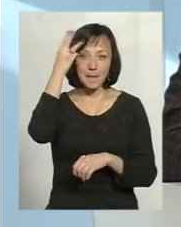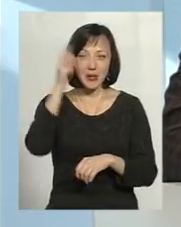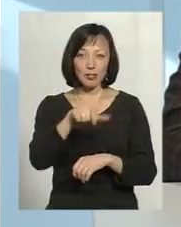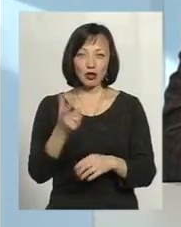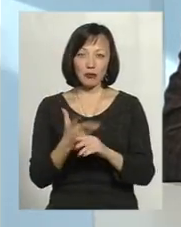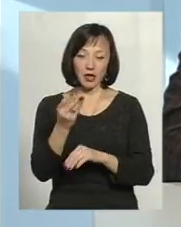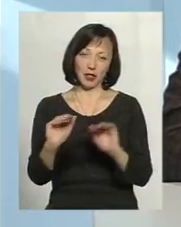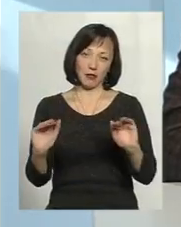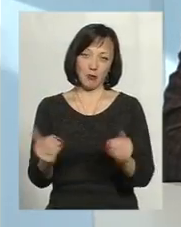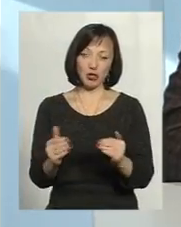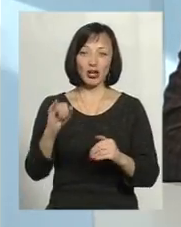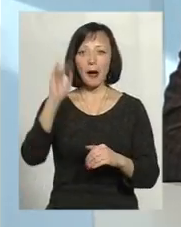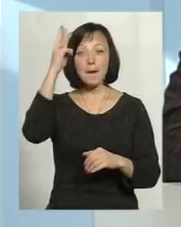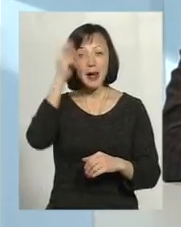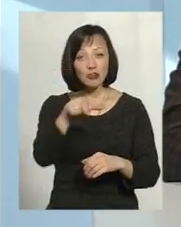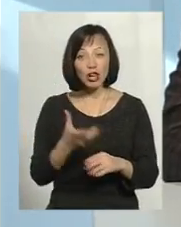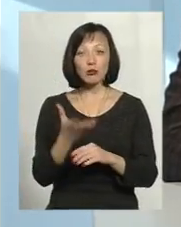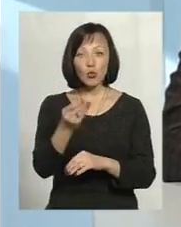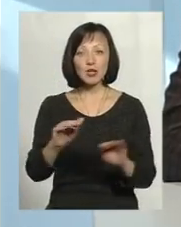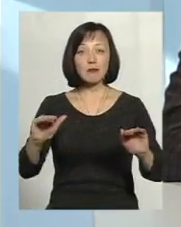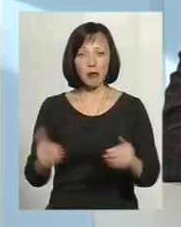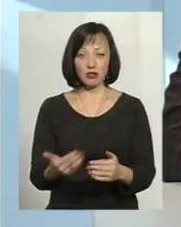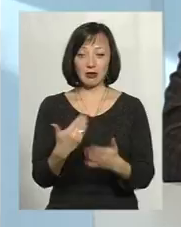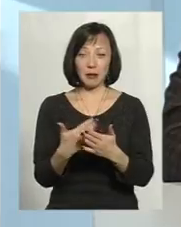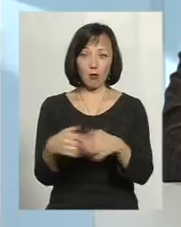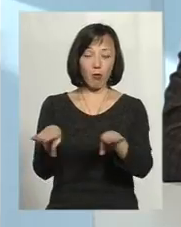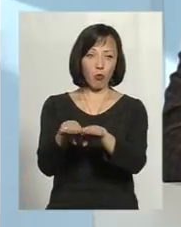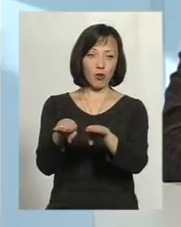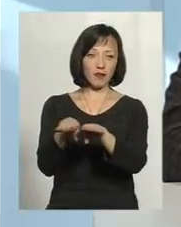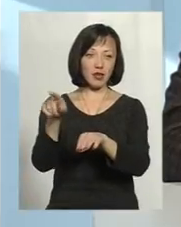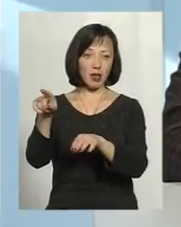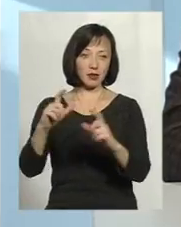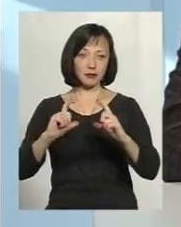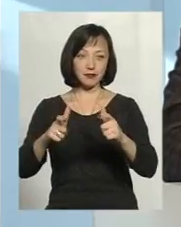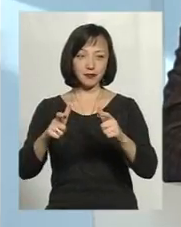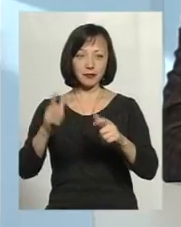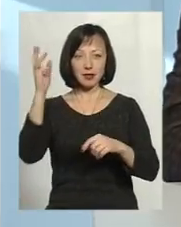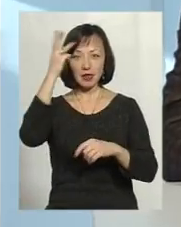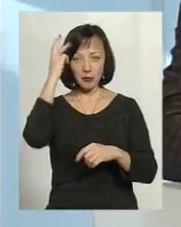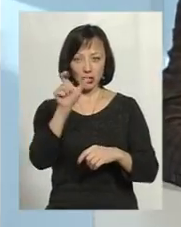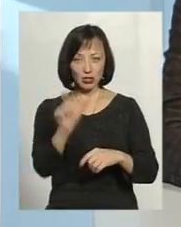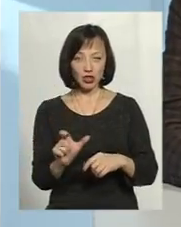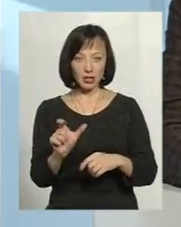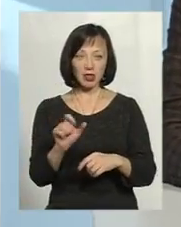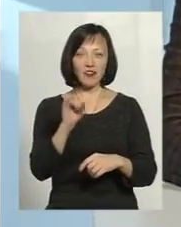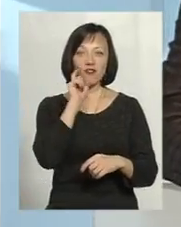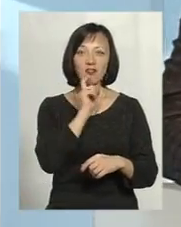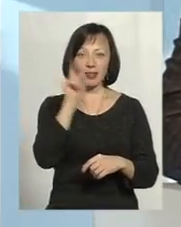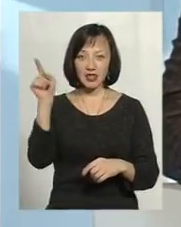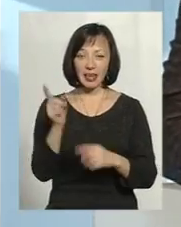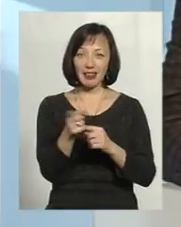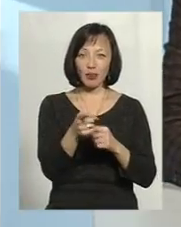платили менше. І хмельничани платять менше. Якщо ви візьмете, порівняєте платіжки, які отримує хмельничанин, отримує